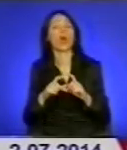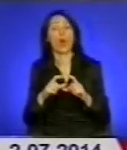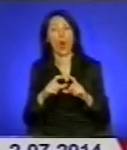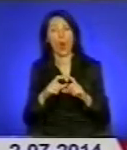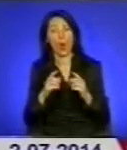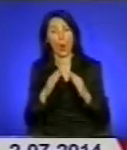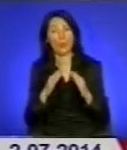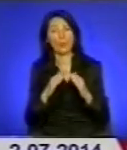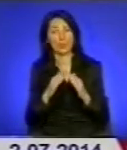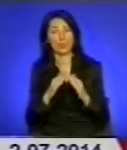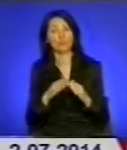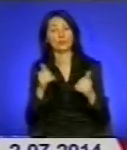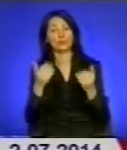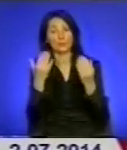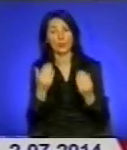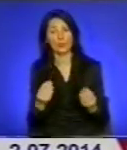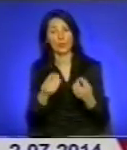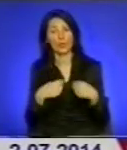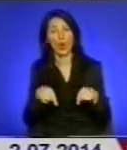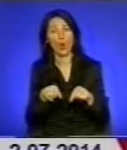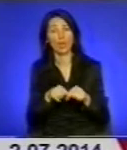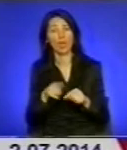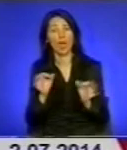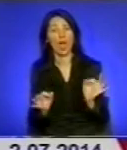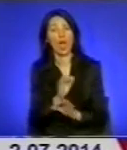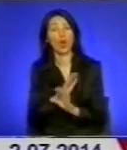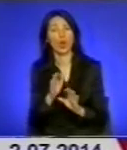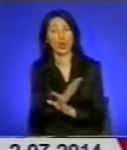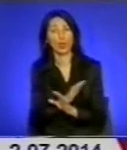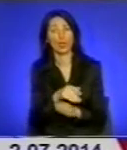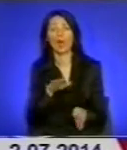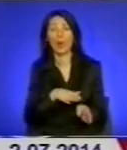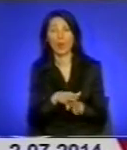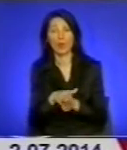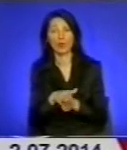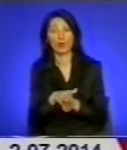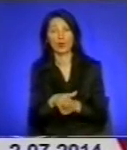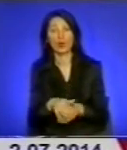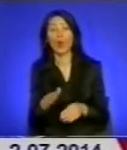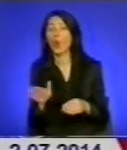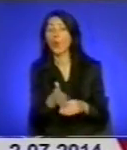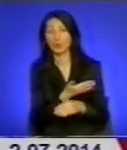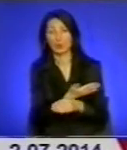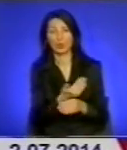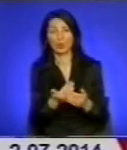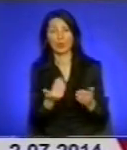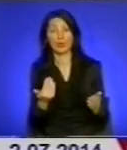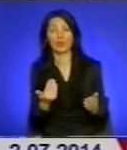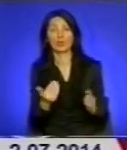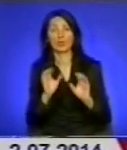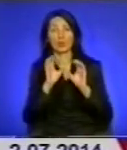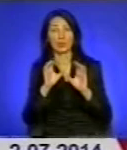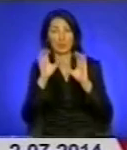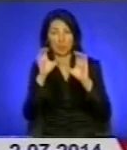день органи екології повністю усунуті від чинним